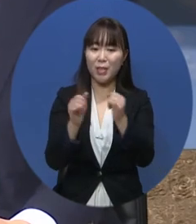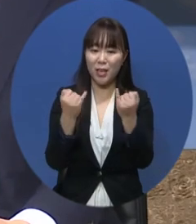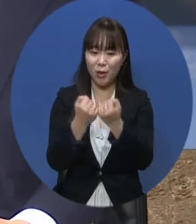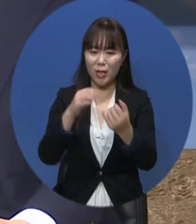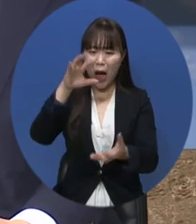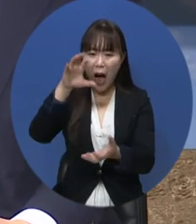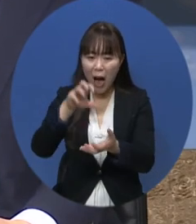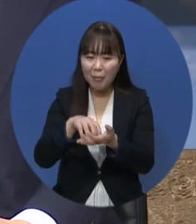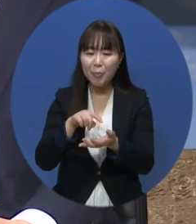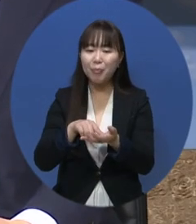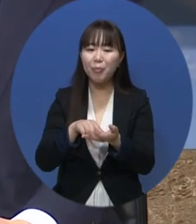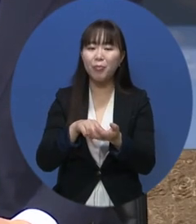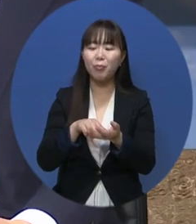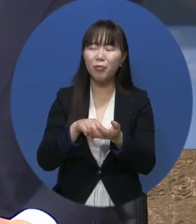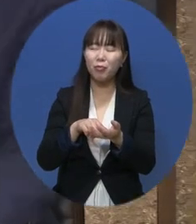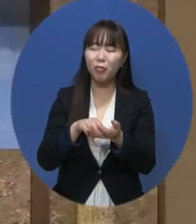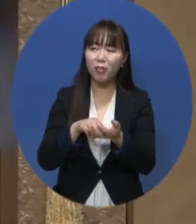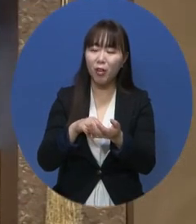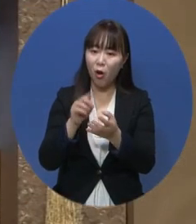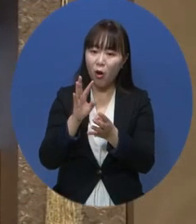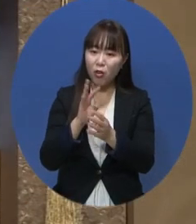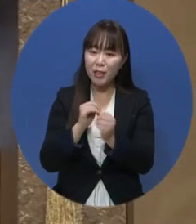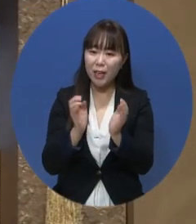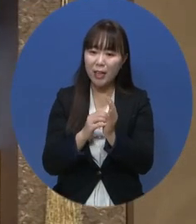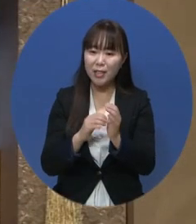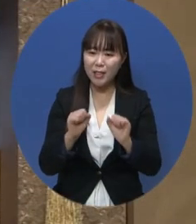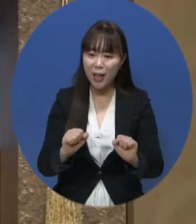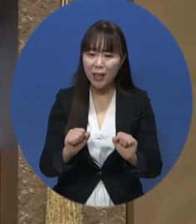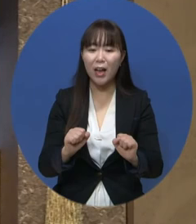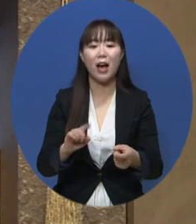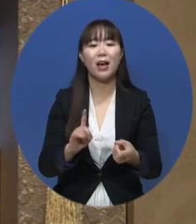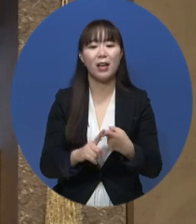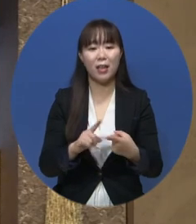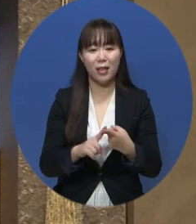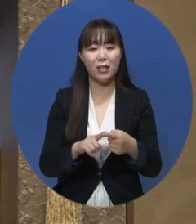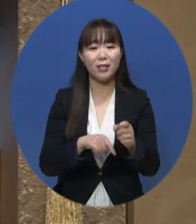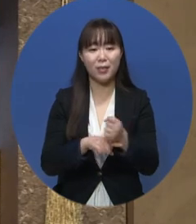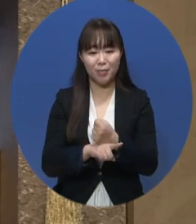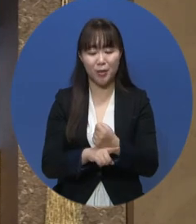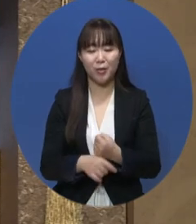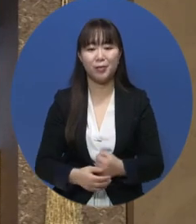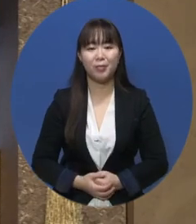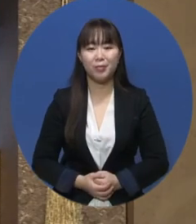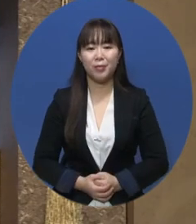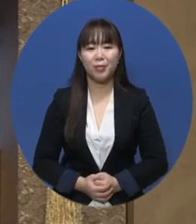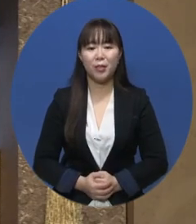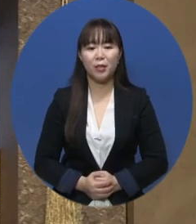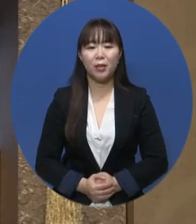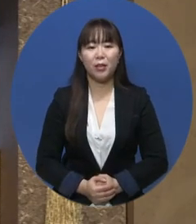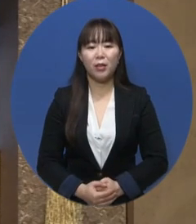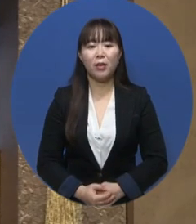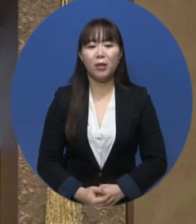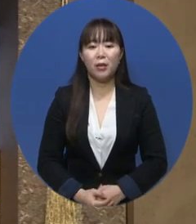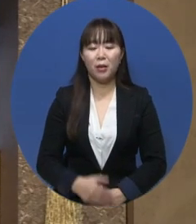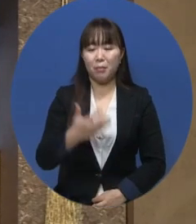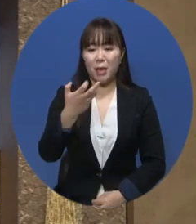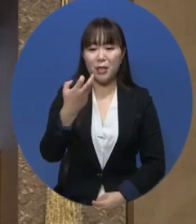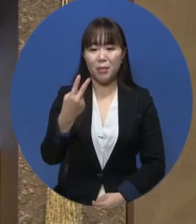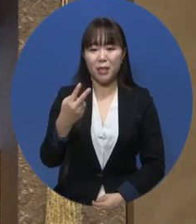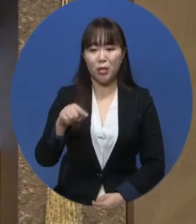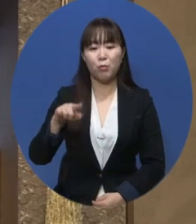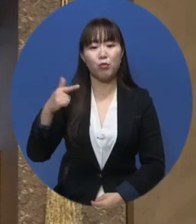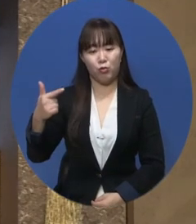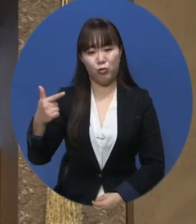여자를 통틀어서 네. 얼마까지 살고 계셨냐는 네네. 걸 뜻하는 거잖아요. 예. 82.6세가 된